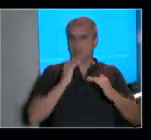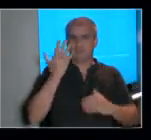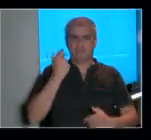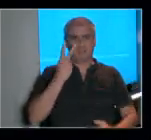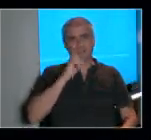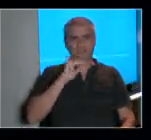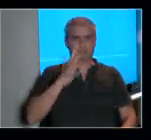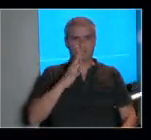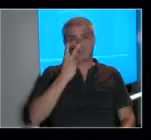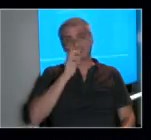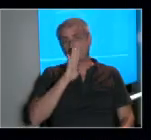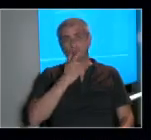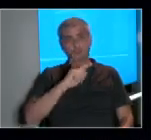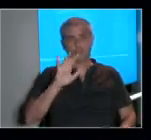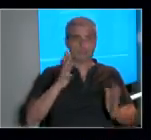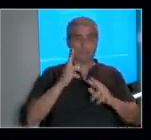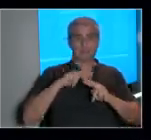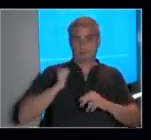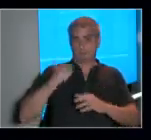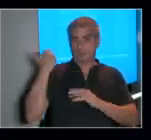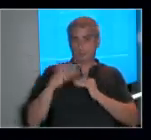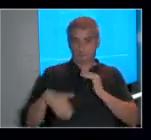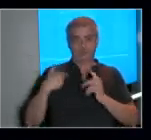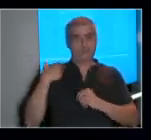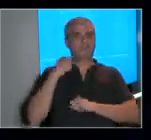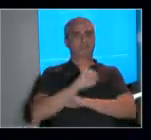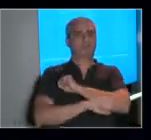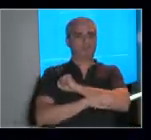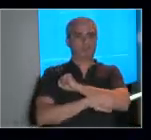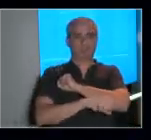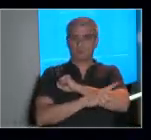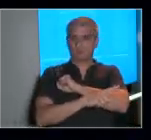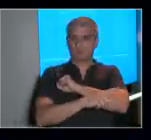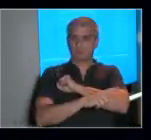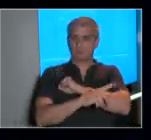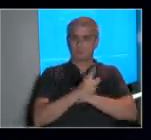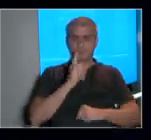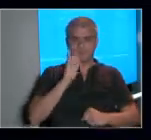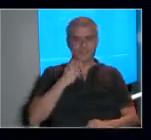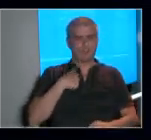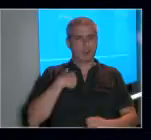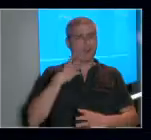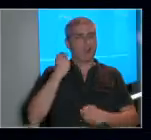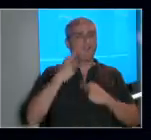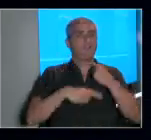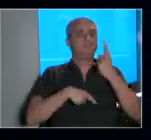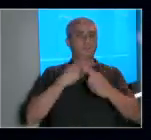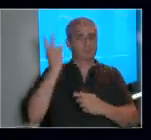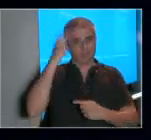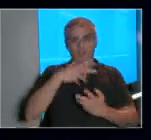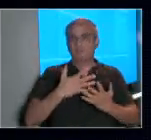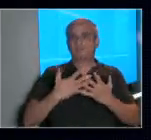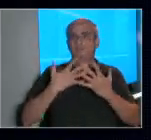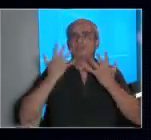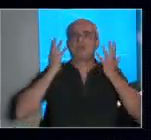יותר מ-20 שנה, 25 שנה בערך, אחרי הצבא, כשהייתי סטודנטית באוניברסיטה, אבל גם לי לקח שנים להבין את